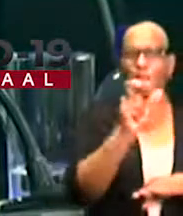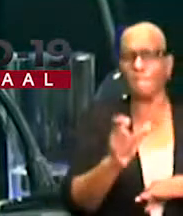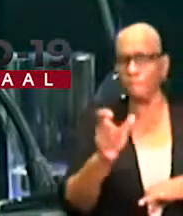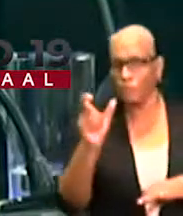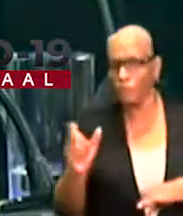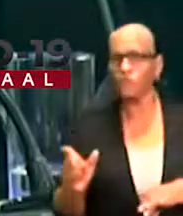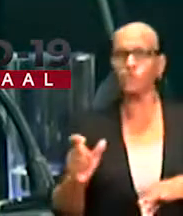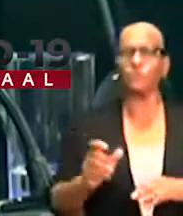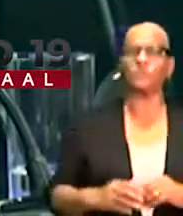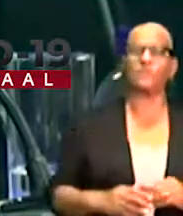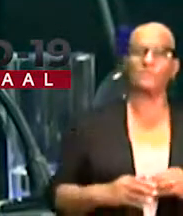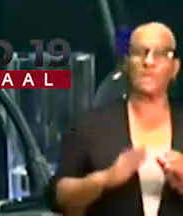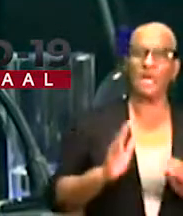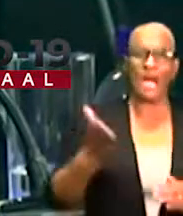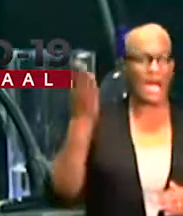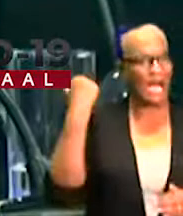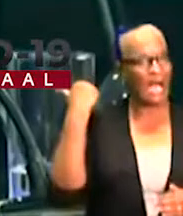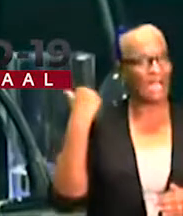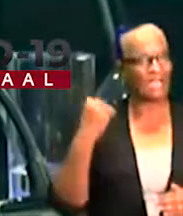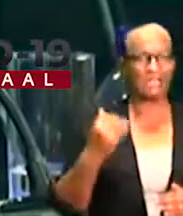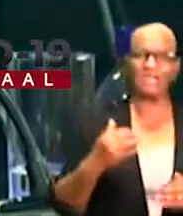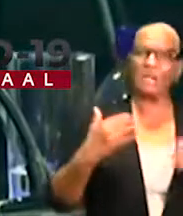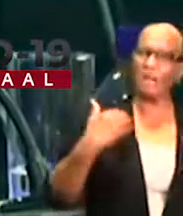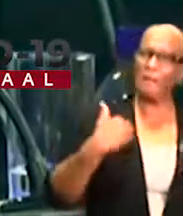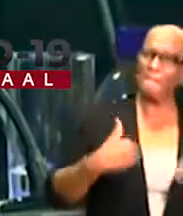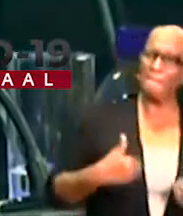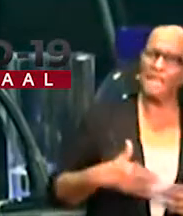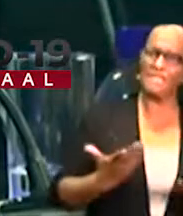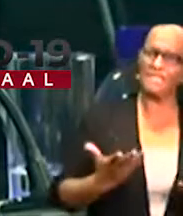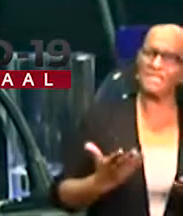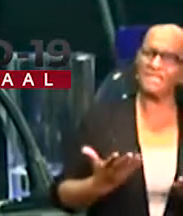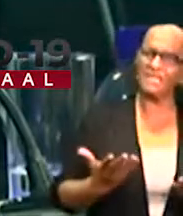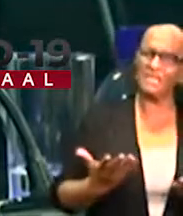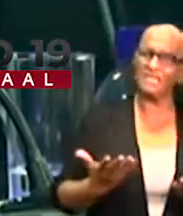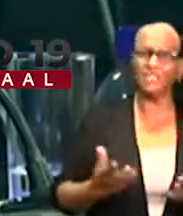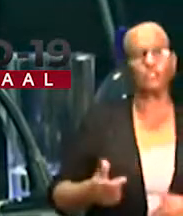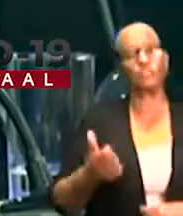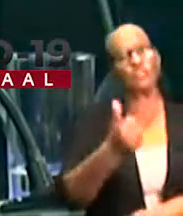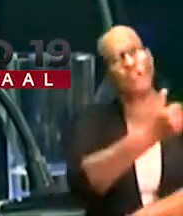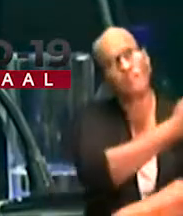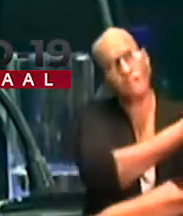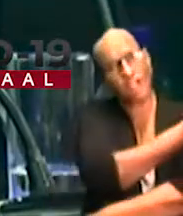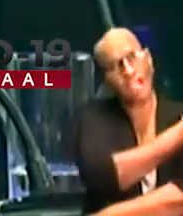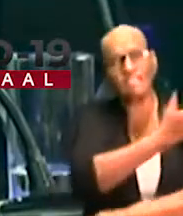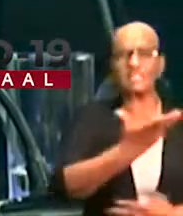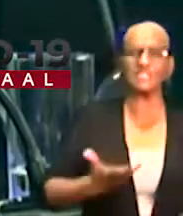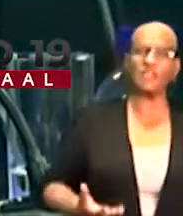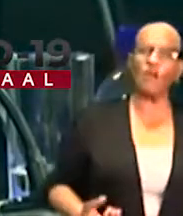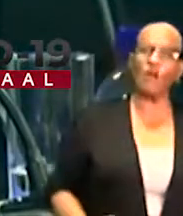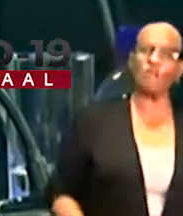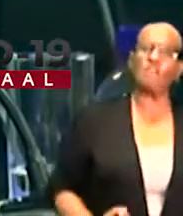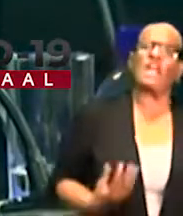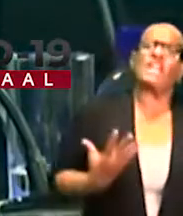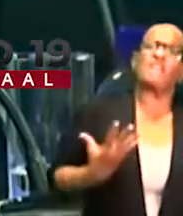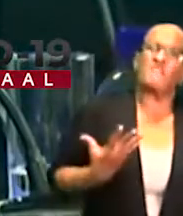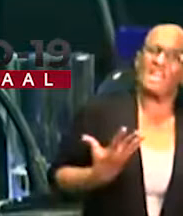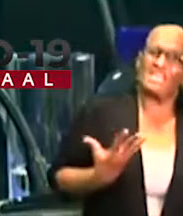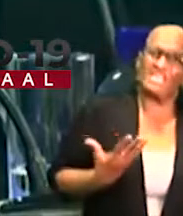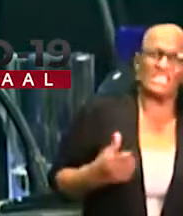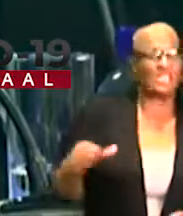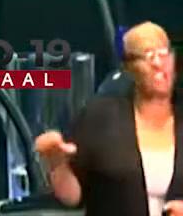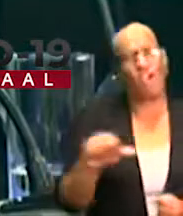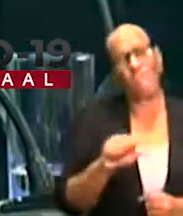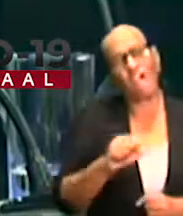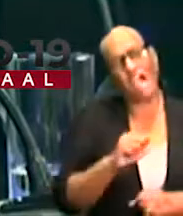ik eerder noemde, een aantal mensen met een vorm van hetzij via vaccinatie, hetzij via natuurlijke infectie, een zekere immuniteit hebben